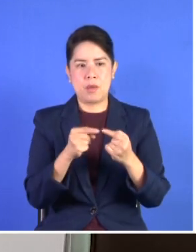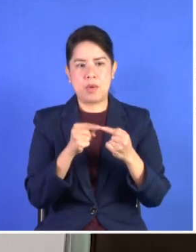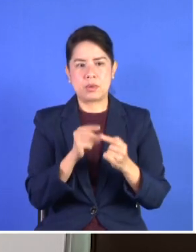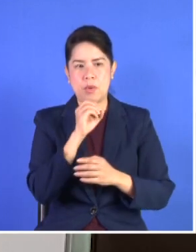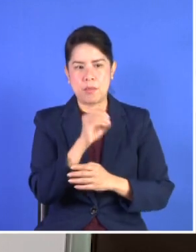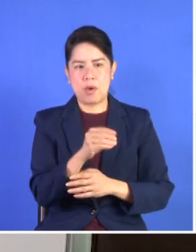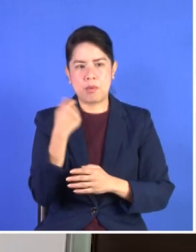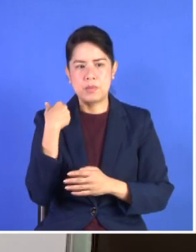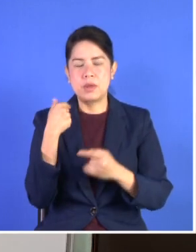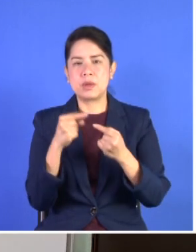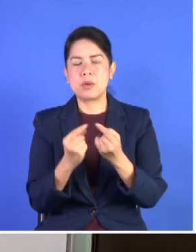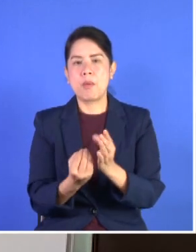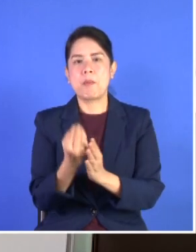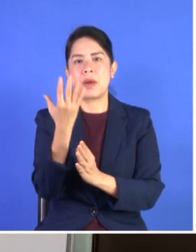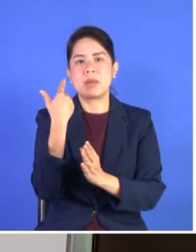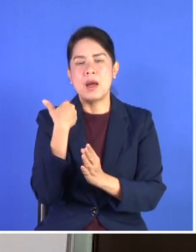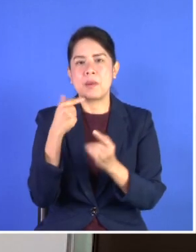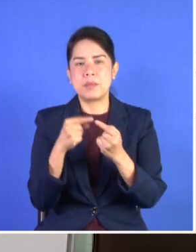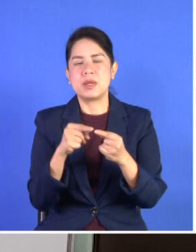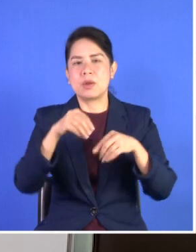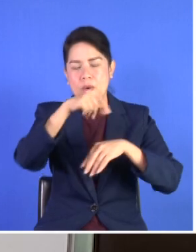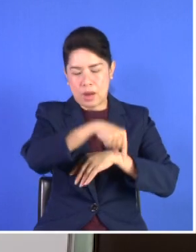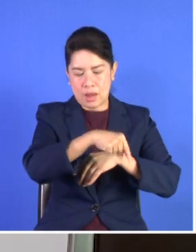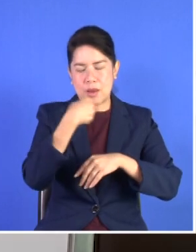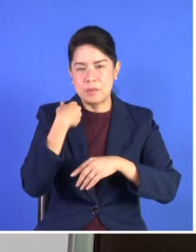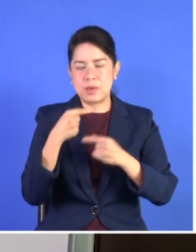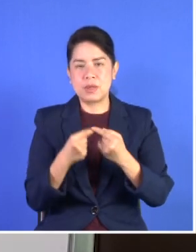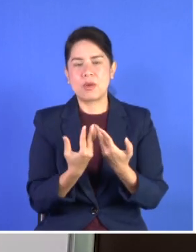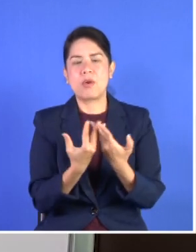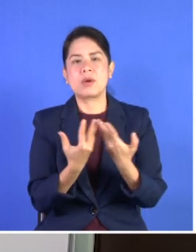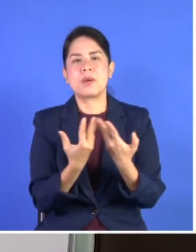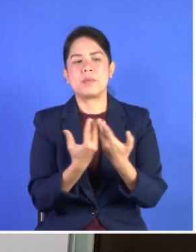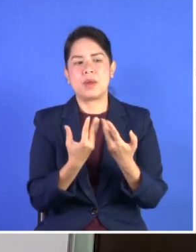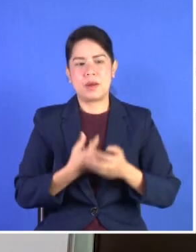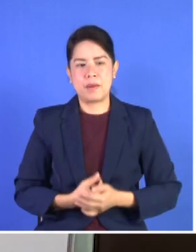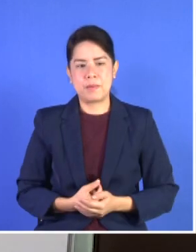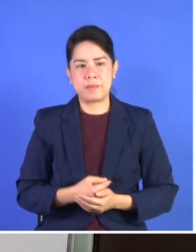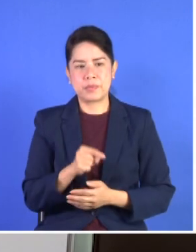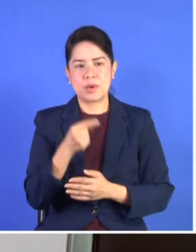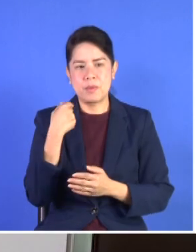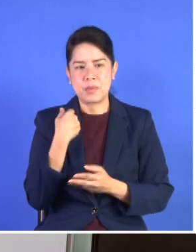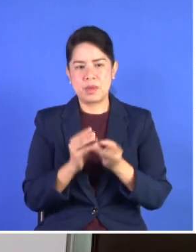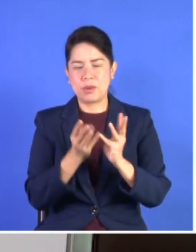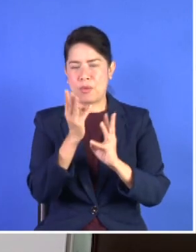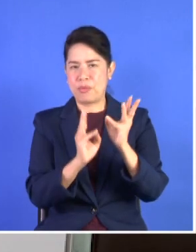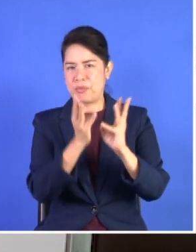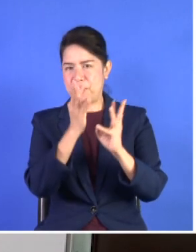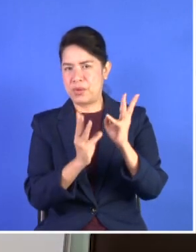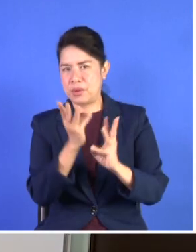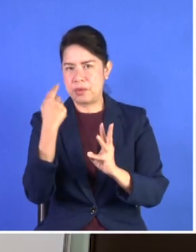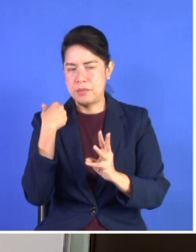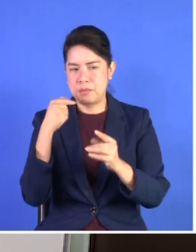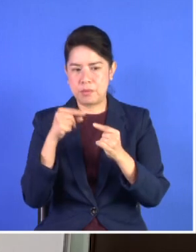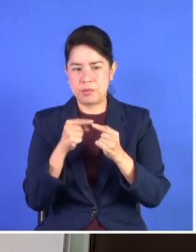ป็นป่าหญ้าอยู่ด้านใต้สะพานนะครับผมซึ่งก็มีอาจจะมีฝุ่นละอองปิวไปบ้างพอสมคว